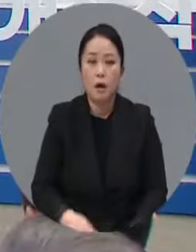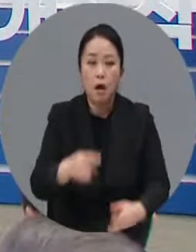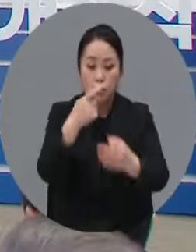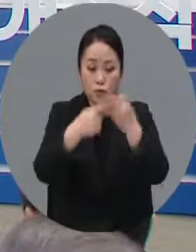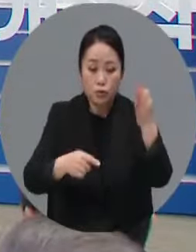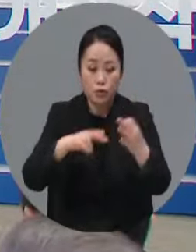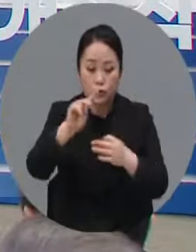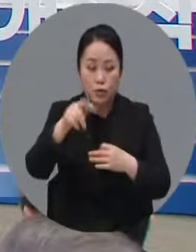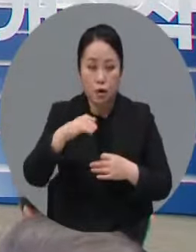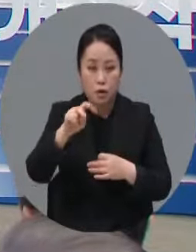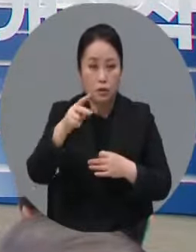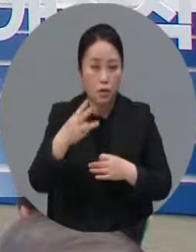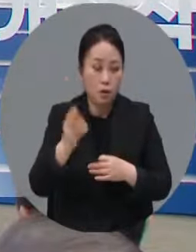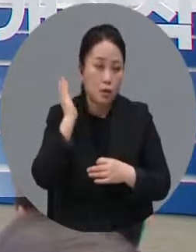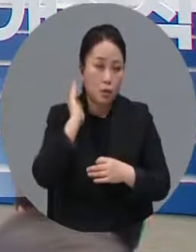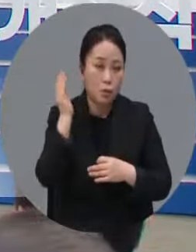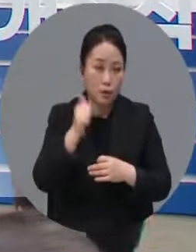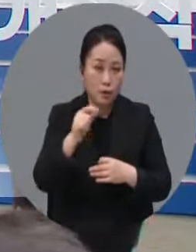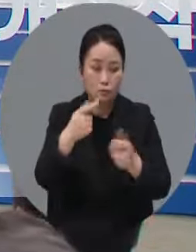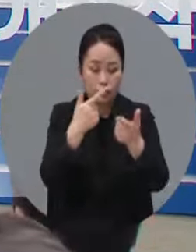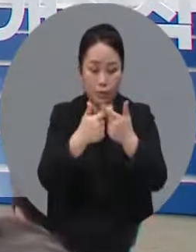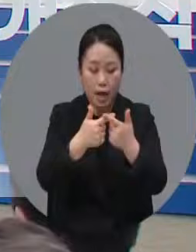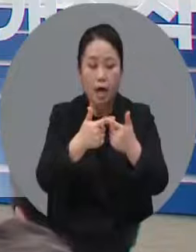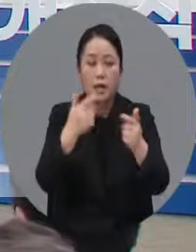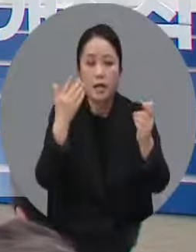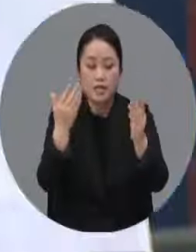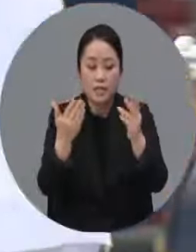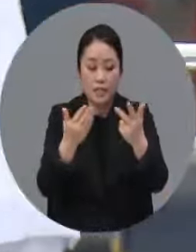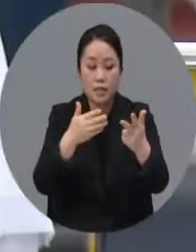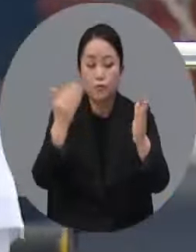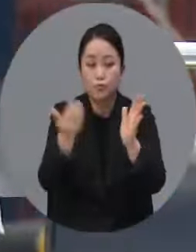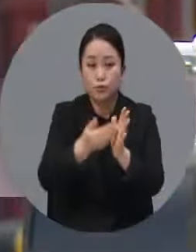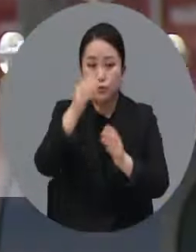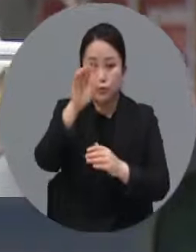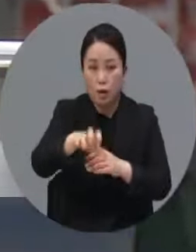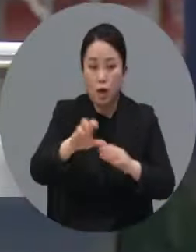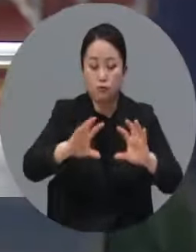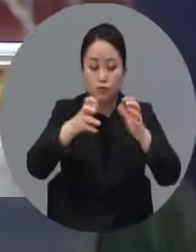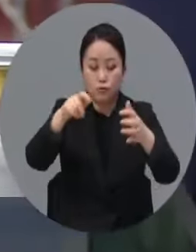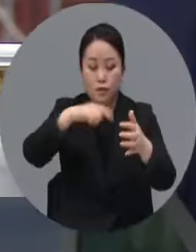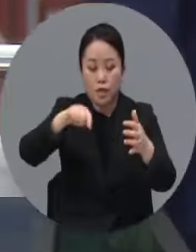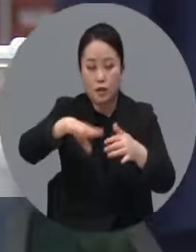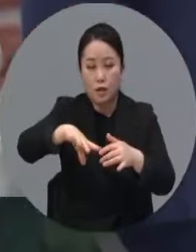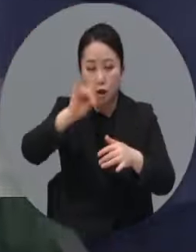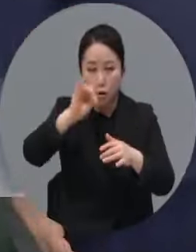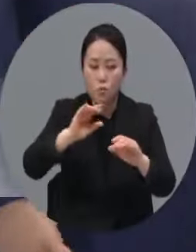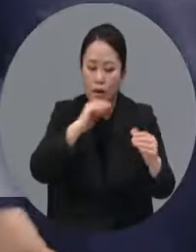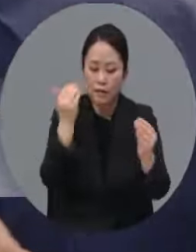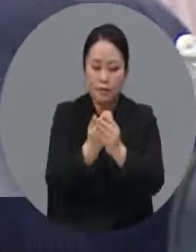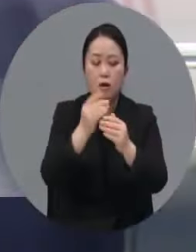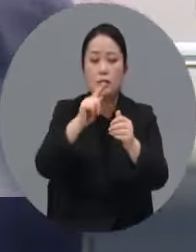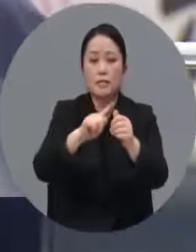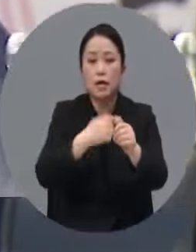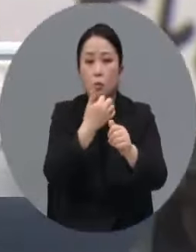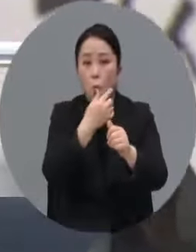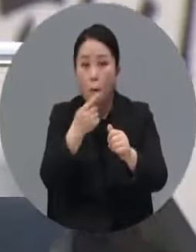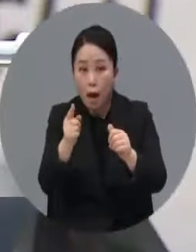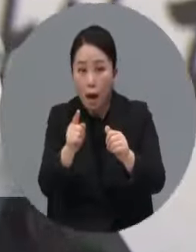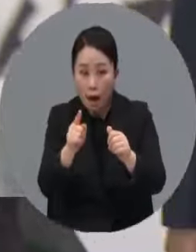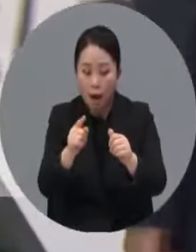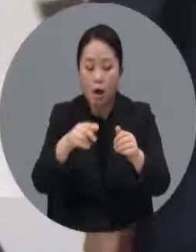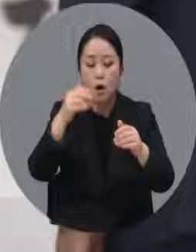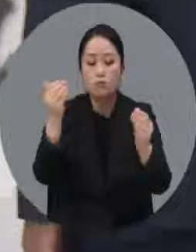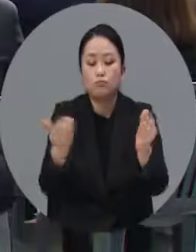윤석열 대통령이 오늘 부산항 신항 7부두에 국내 첫 완전 자동화 부두 개장식에 참석했습니다. 윤